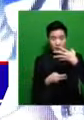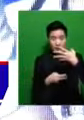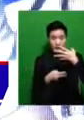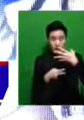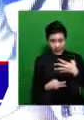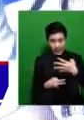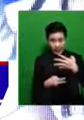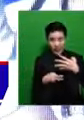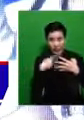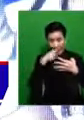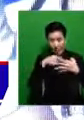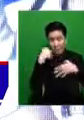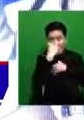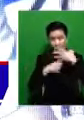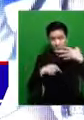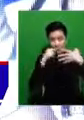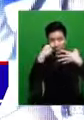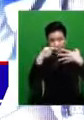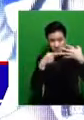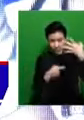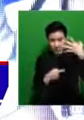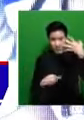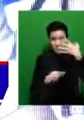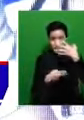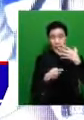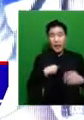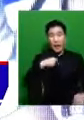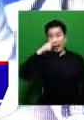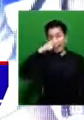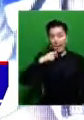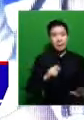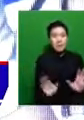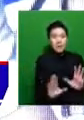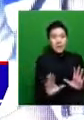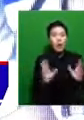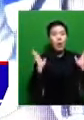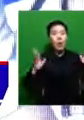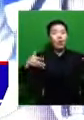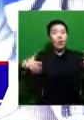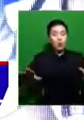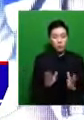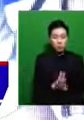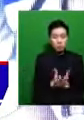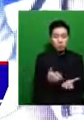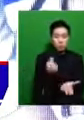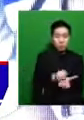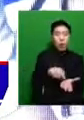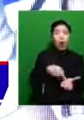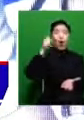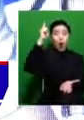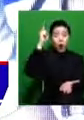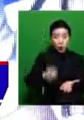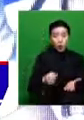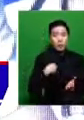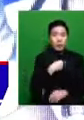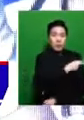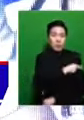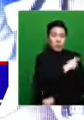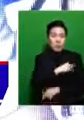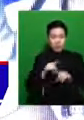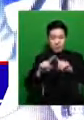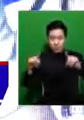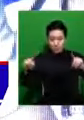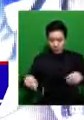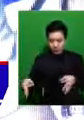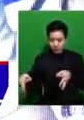ะครับที่ไม่ใช่คนที่ถือสัญชาติไทยพาสปอร์ตไทยเนี่ยจะต้องมีใบรับรองแพทย์นะครับที่อายุไม่เกิน